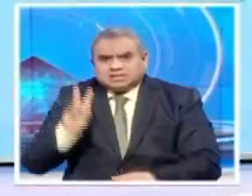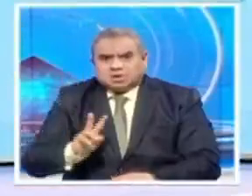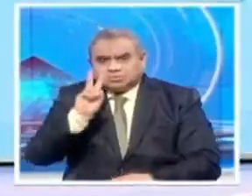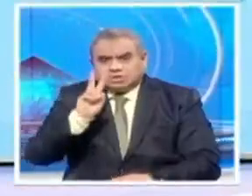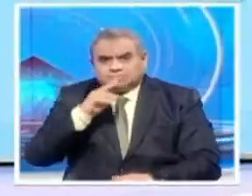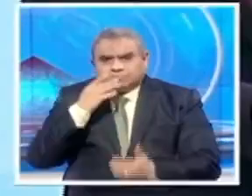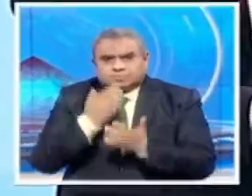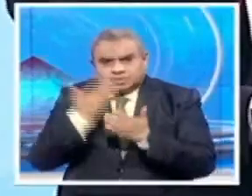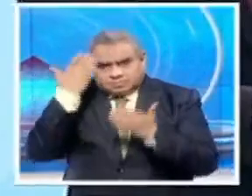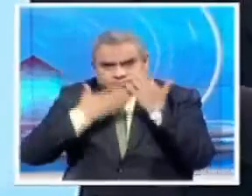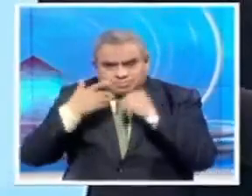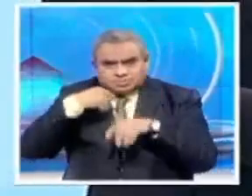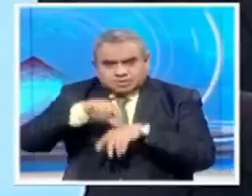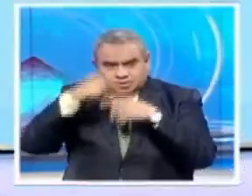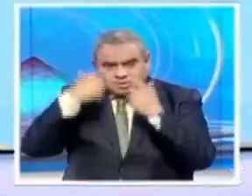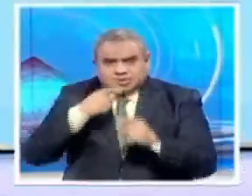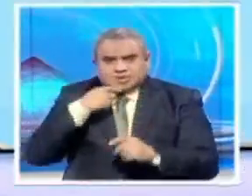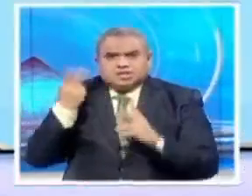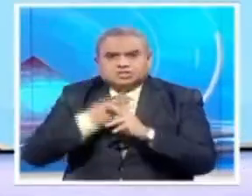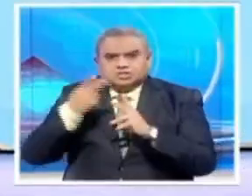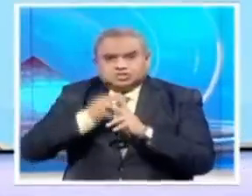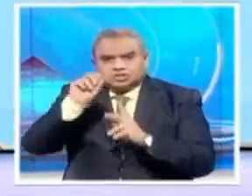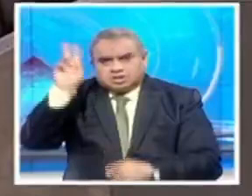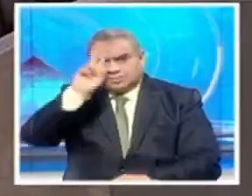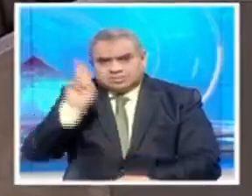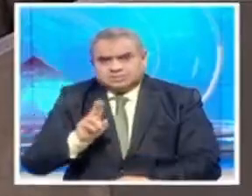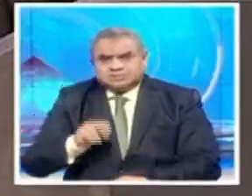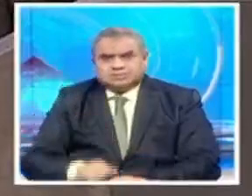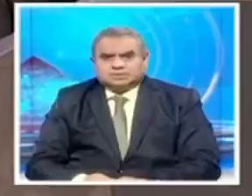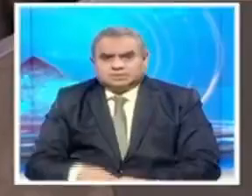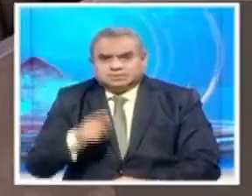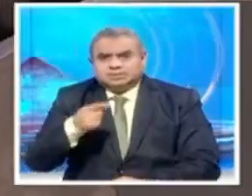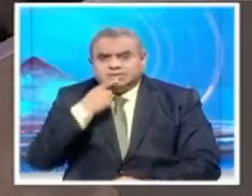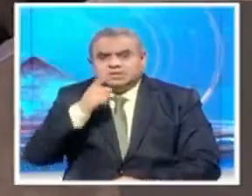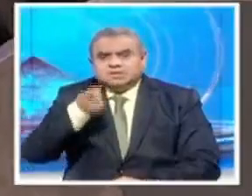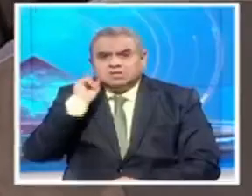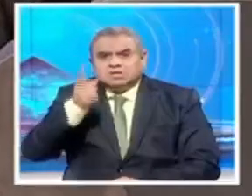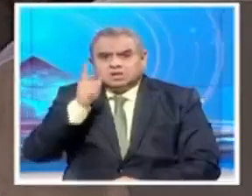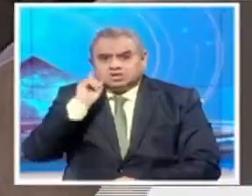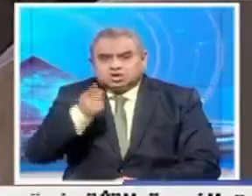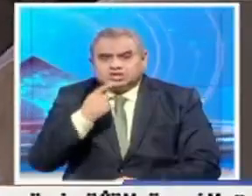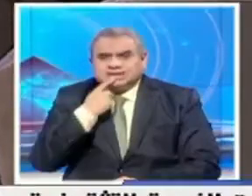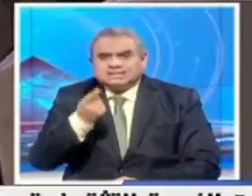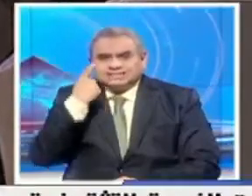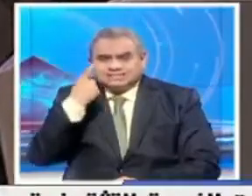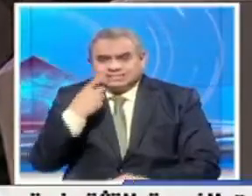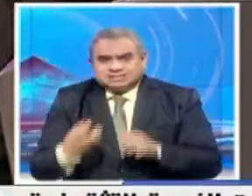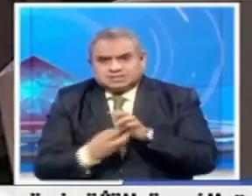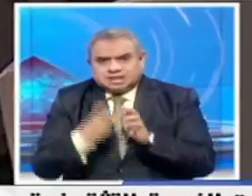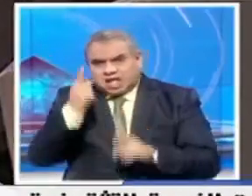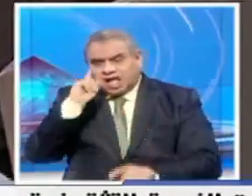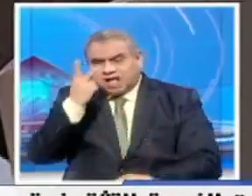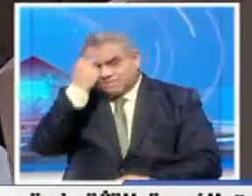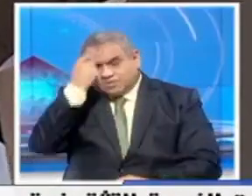73 والمصابين من أبطال وأهالي سيناء. 11 سنة من ساعة ما اتخرج من